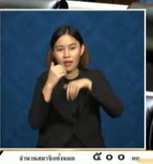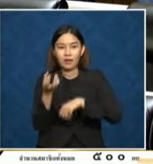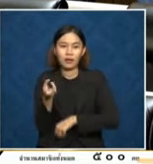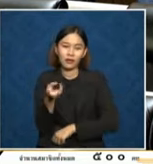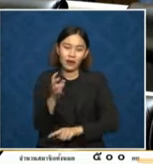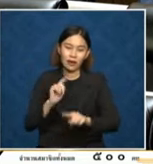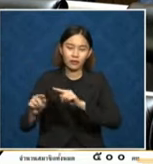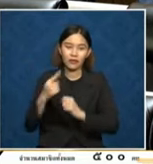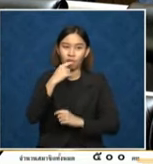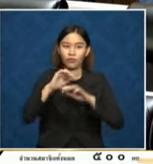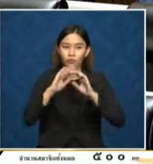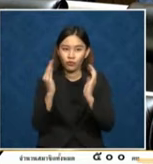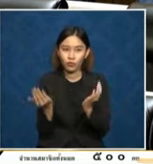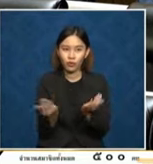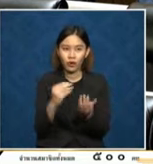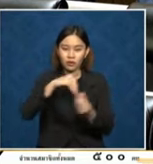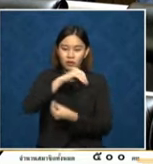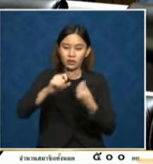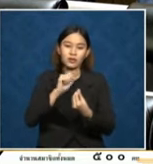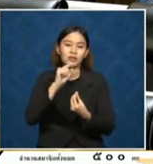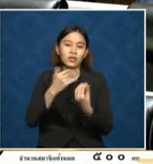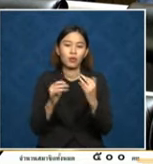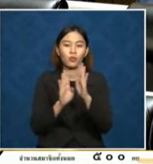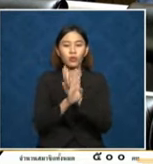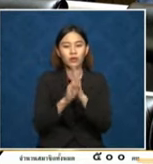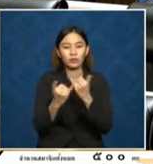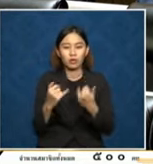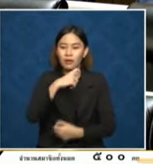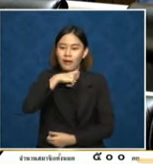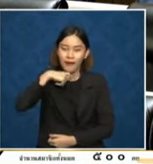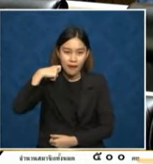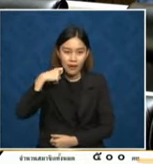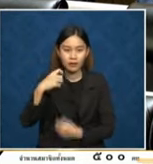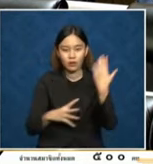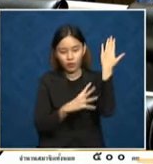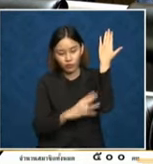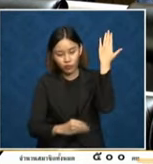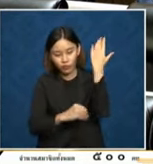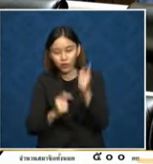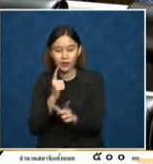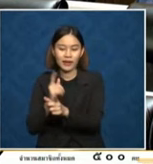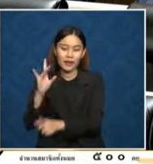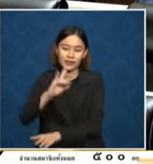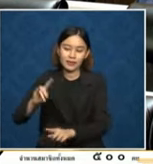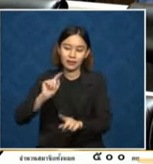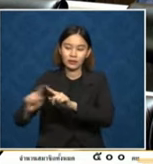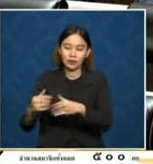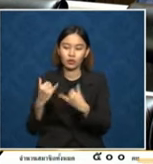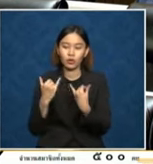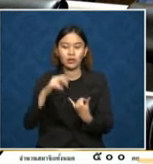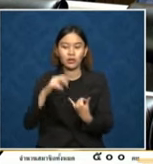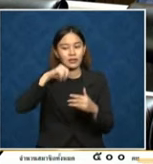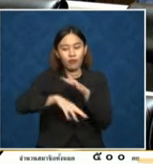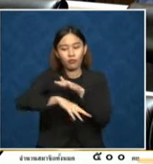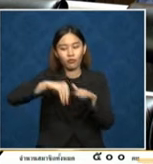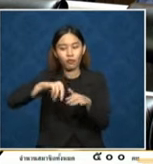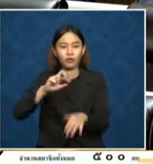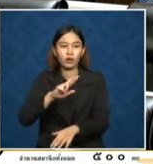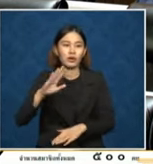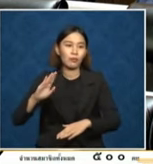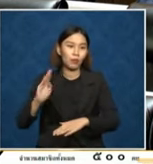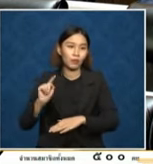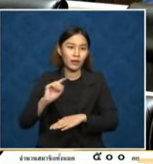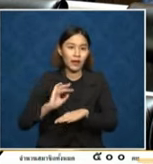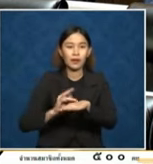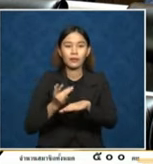ครับแตงโมนี่พืชเศรษฐกิจของอำเภอบ้านกรวดก็แห้งไปด้วยนะครับไร่มันสำปะหลังการเลี้ยงสัตว์ก็ปัจจุบันนี้การส่งน้ำก็ใช้ระบบธรรมช